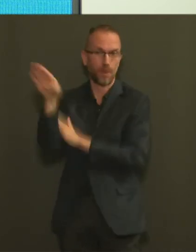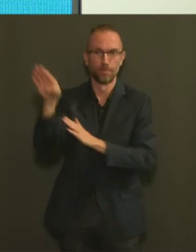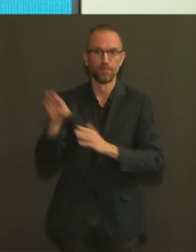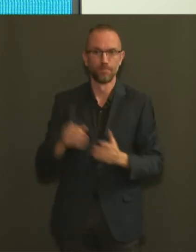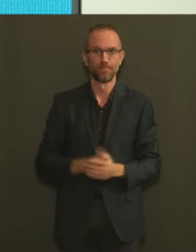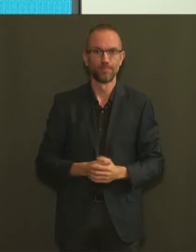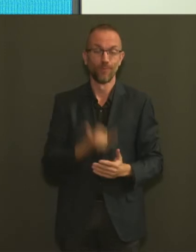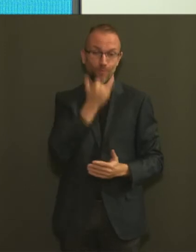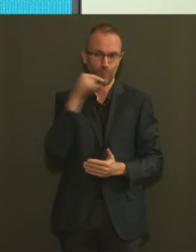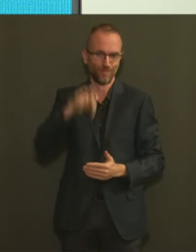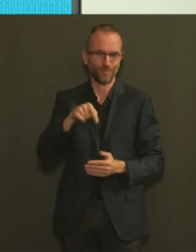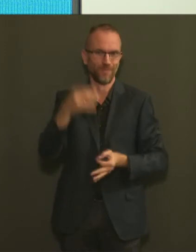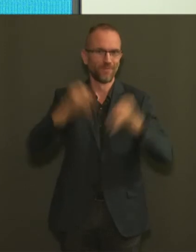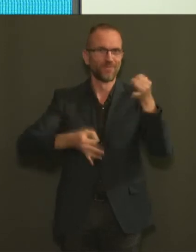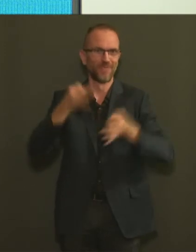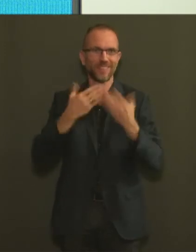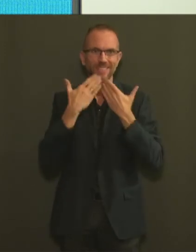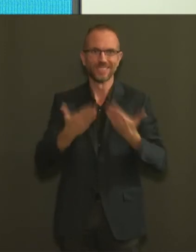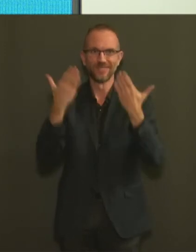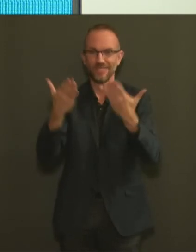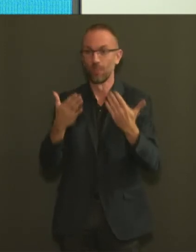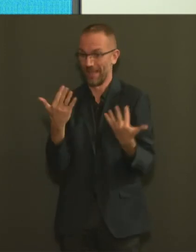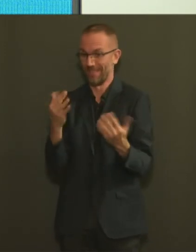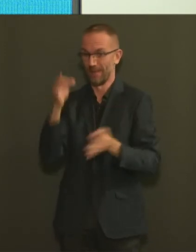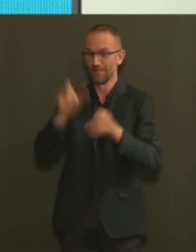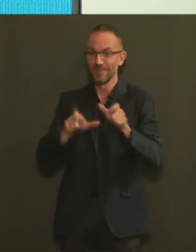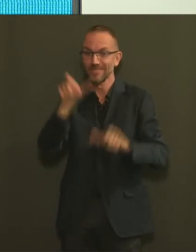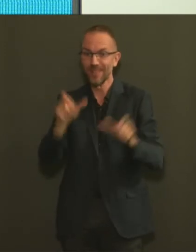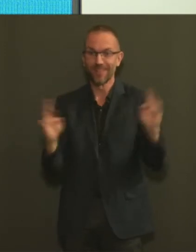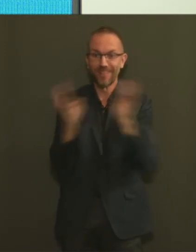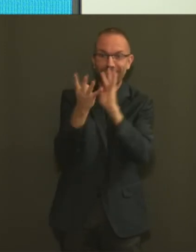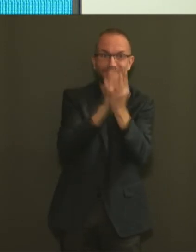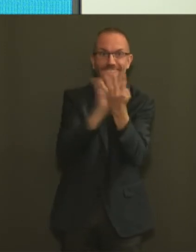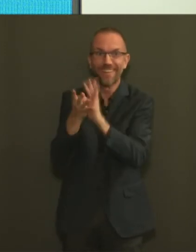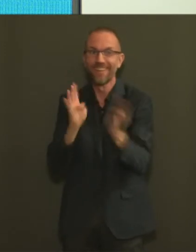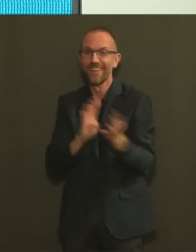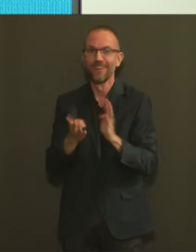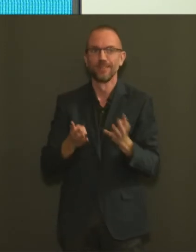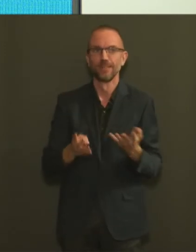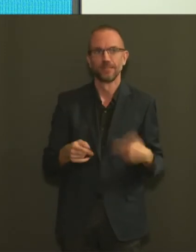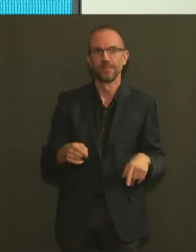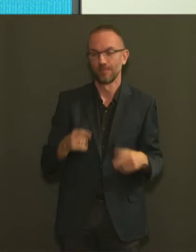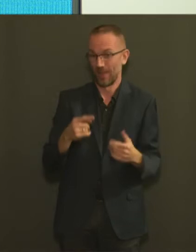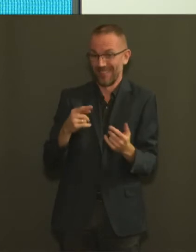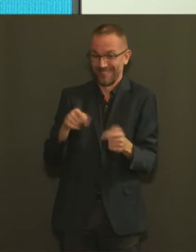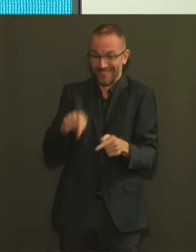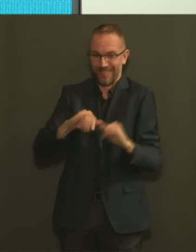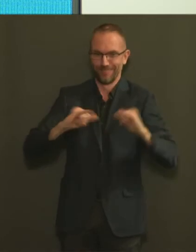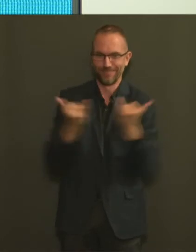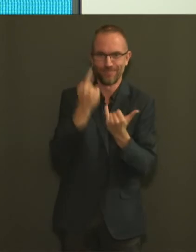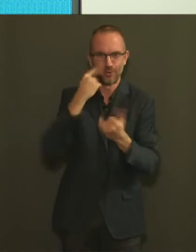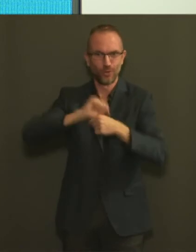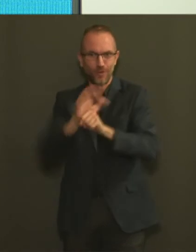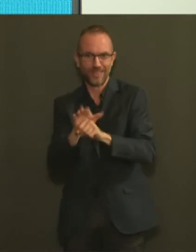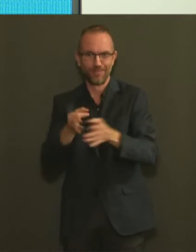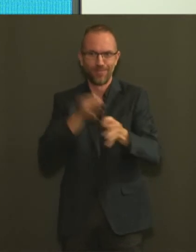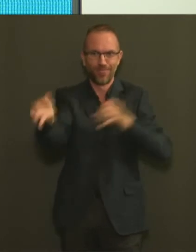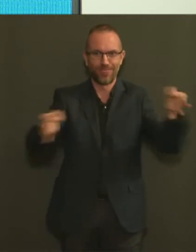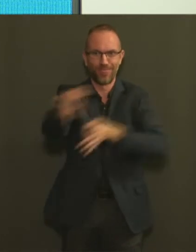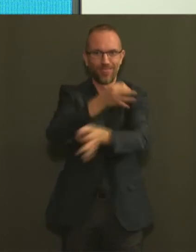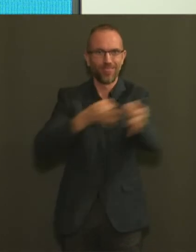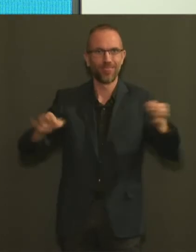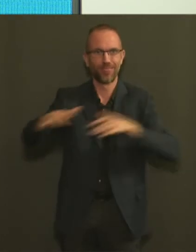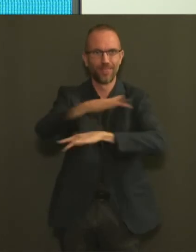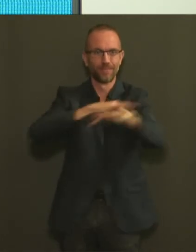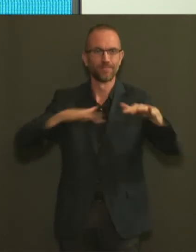rassemblements sont de véritables nids sauver la veuve foyer de départ de l'épidémie et de contamination